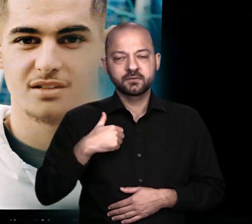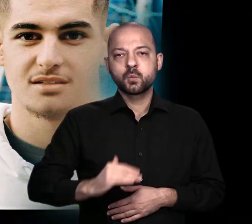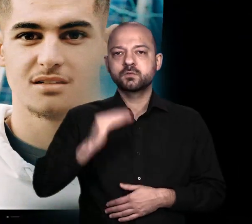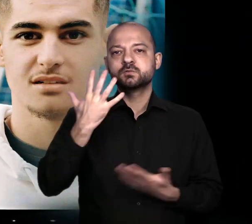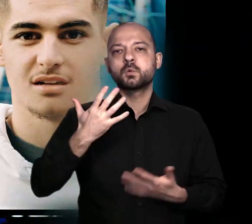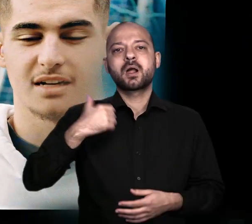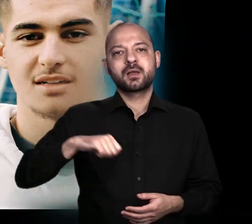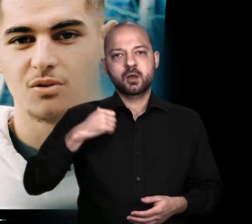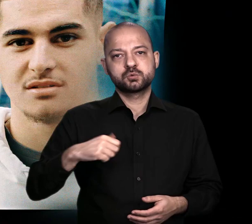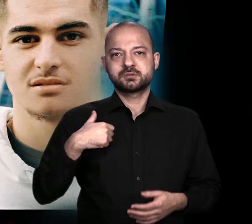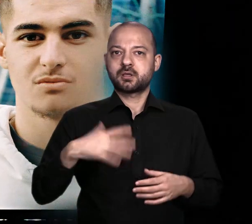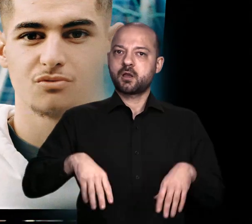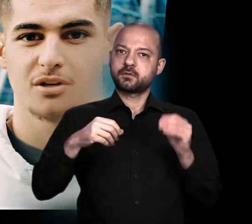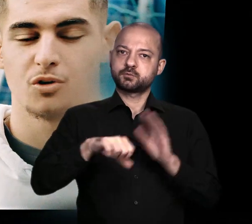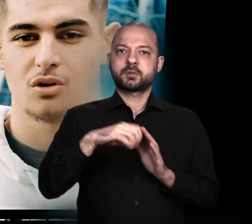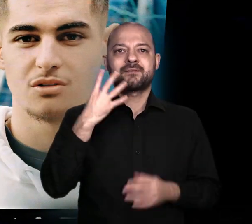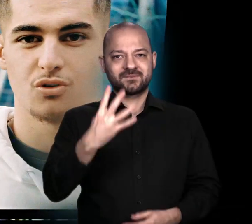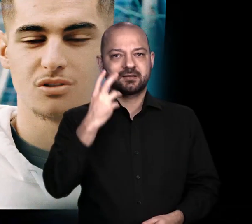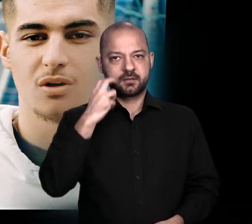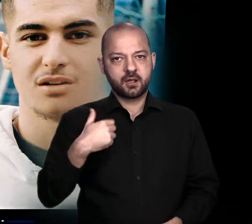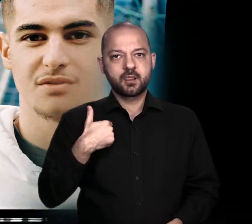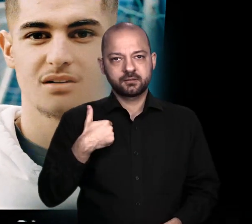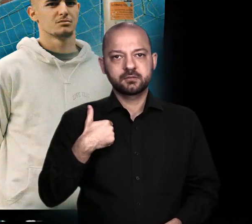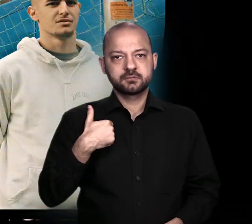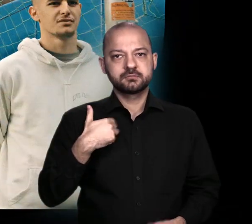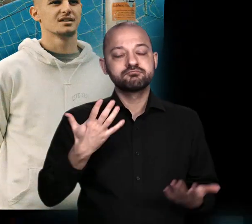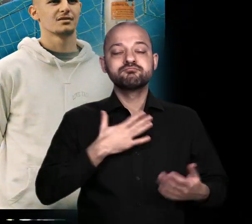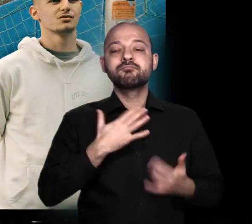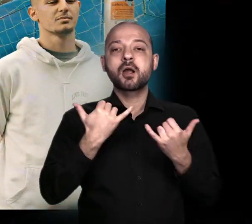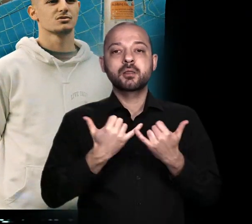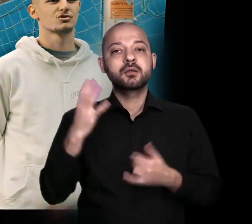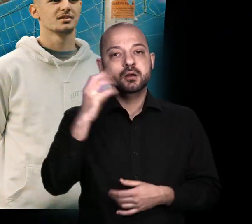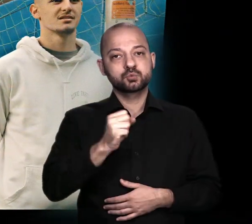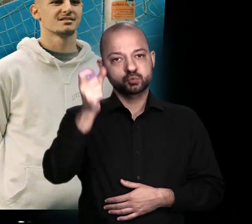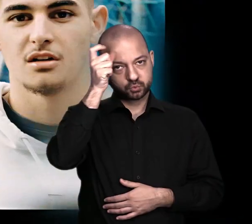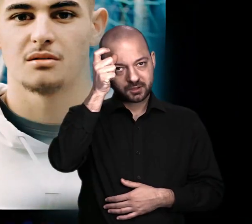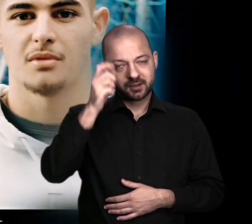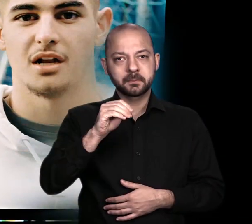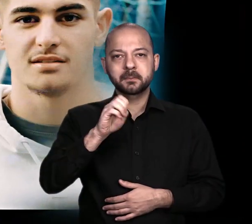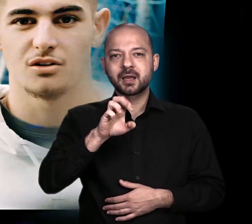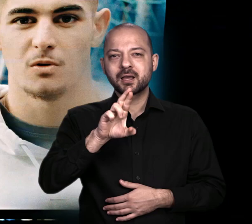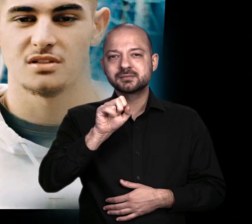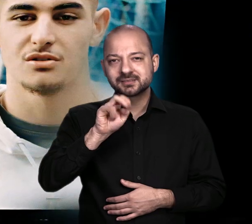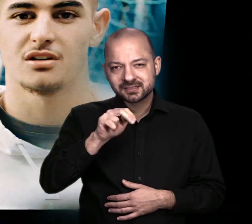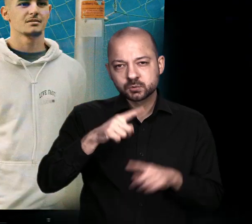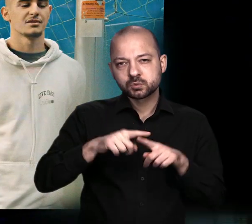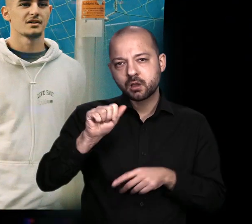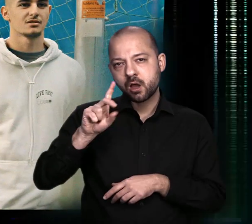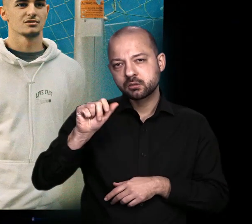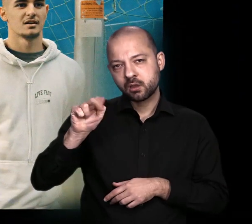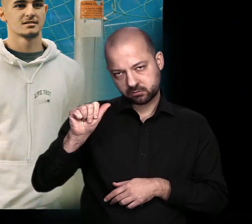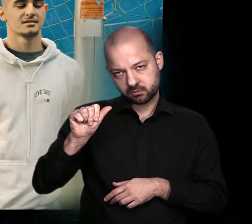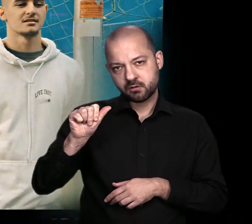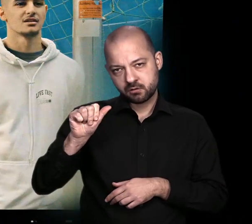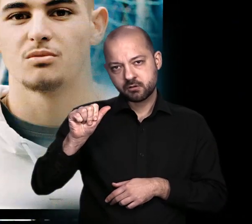Ich bin aufgewachsen in Recklinghausen und habe dort auch angefangen mit vier Jahren Fußball zu spielen. Meine Eltern kommen aus der Türkei, mein